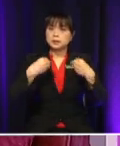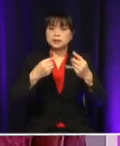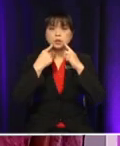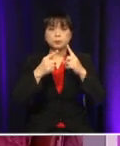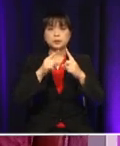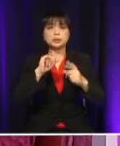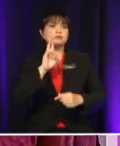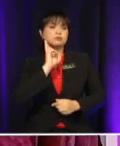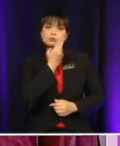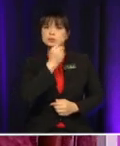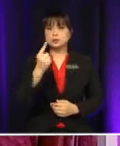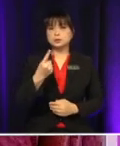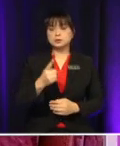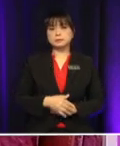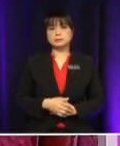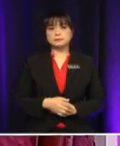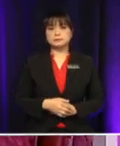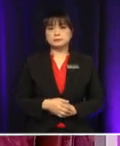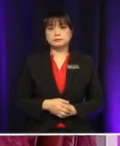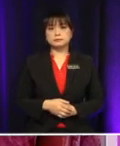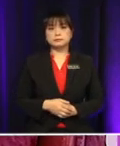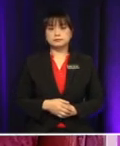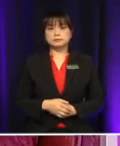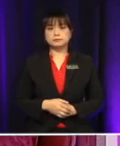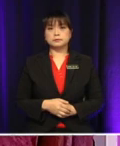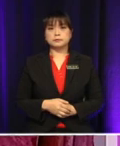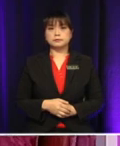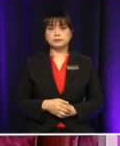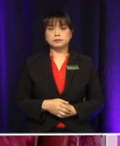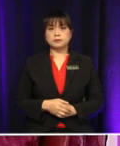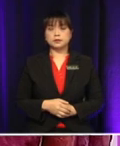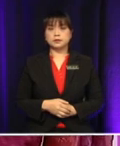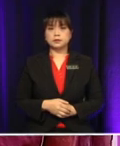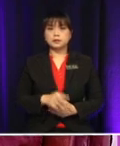umum kalau dia 21 21 lah